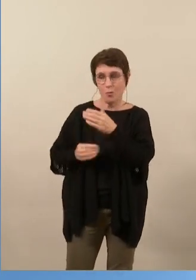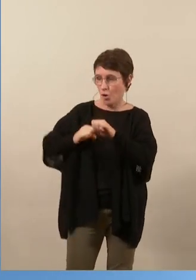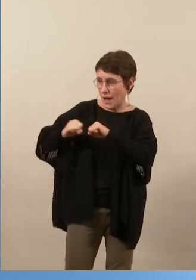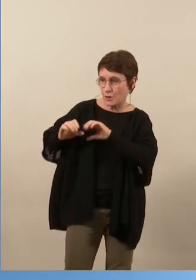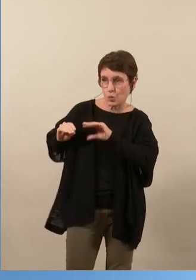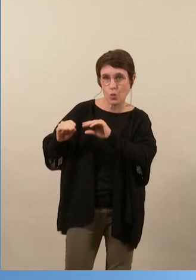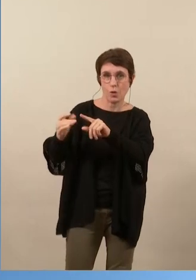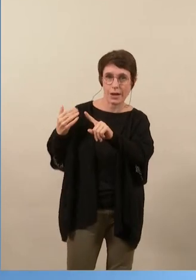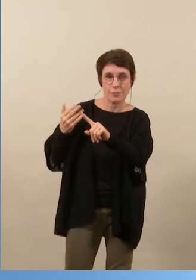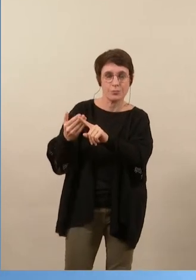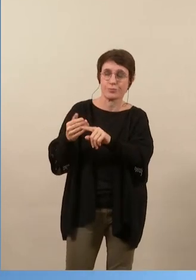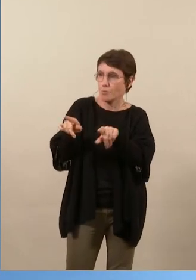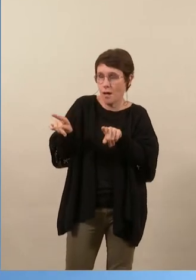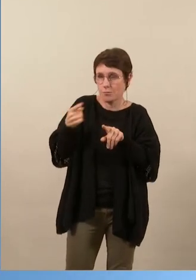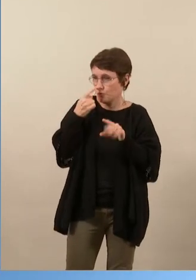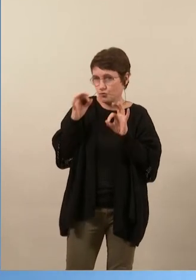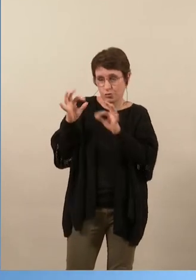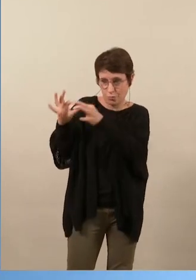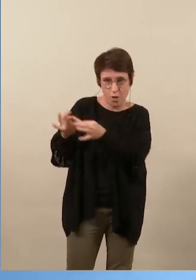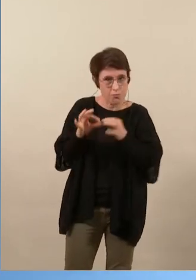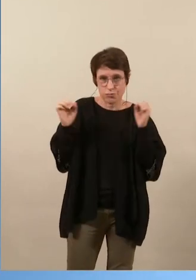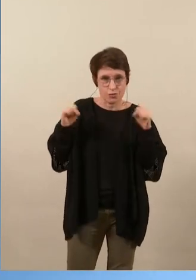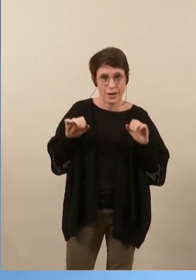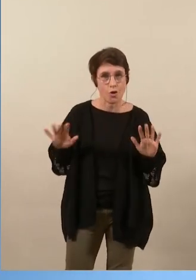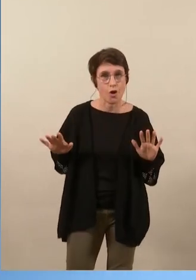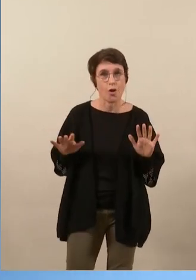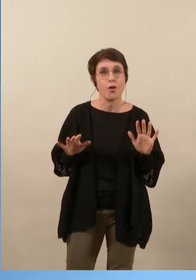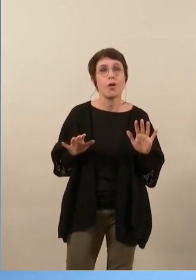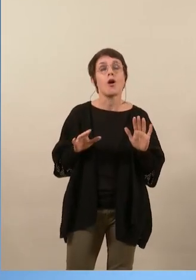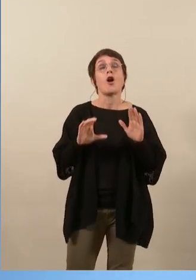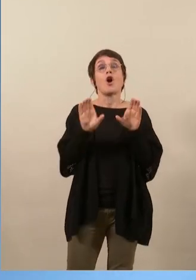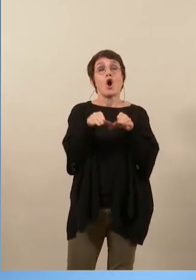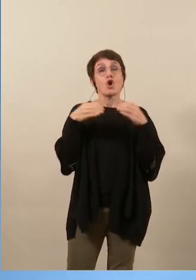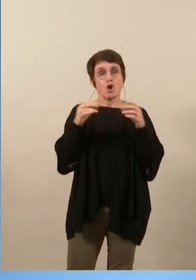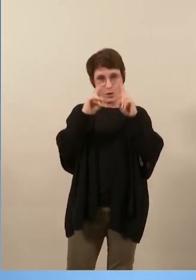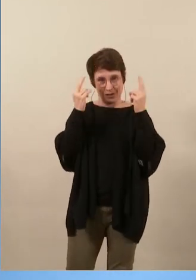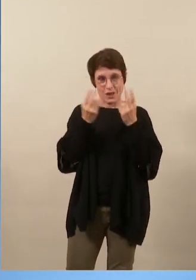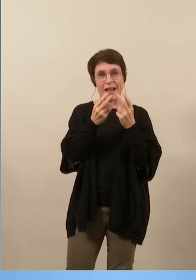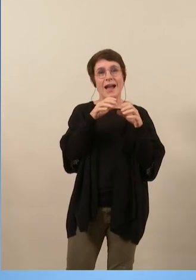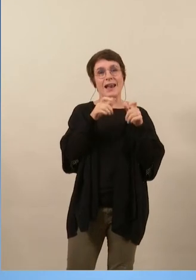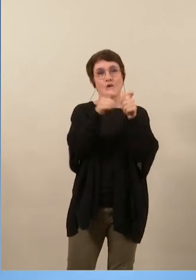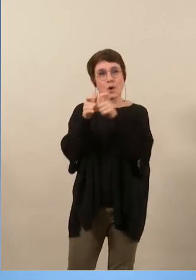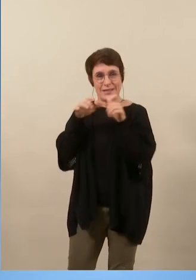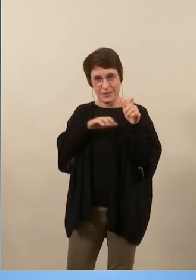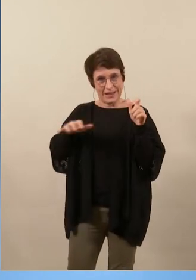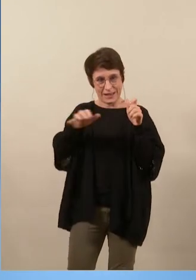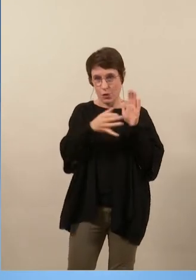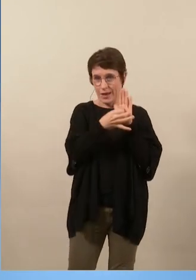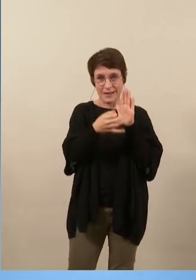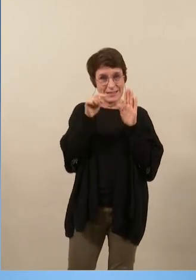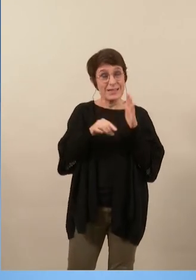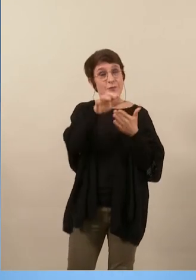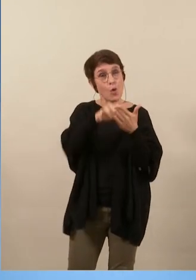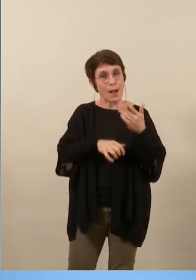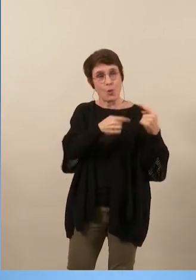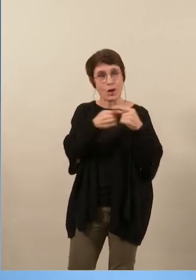Grenoblois et de l'ensemble des oppositions le rapport ainsi prévu au code général des collectivités territoriales décrit sous forme de synthèse la